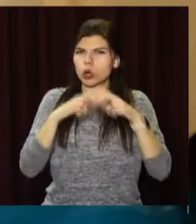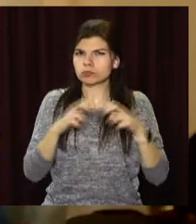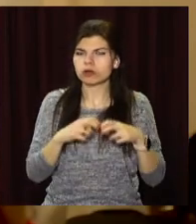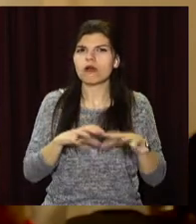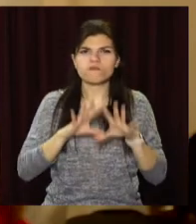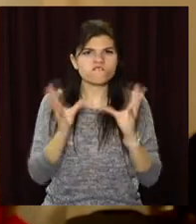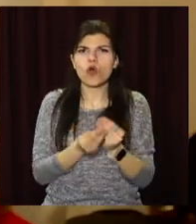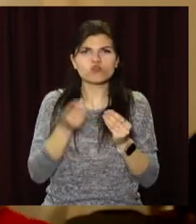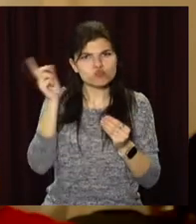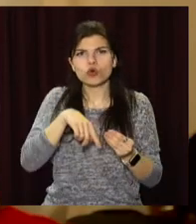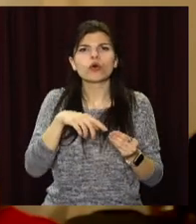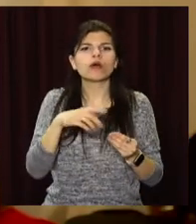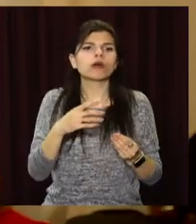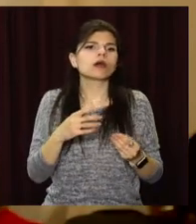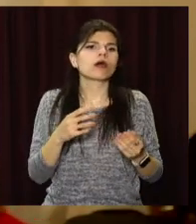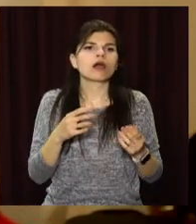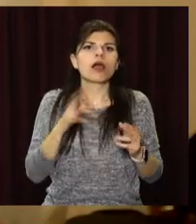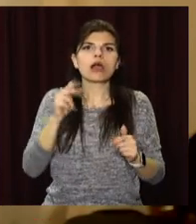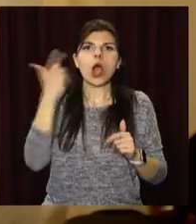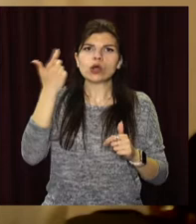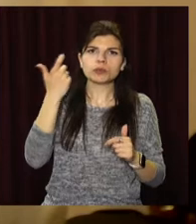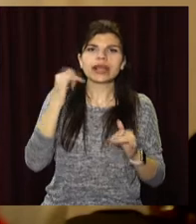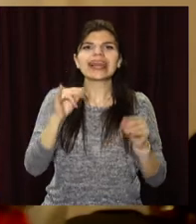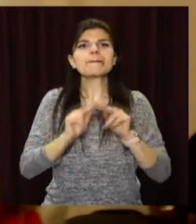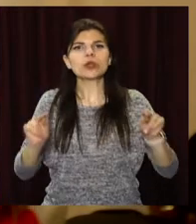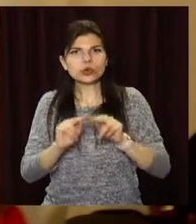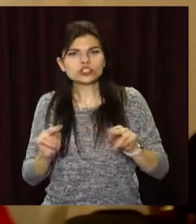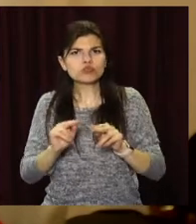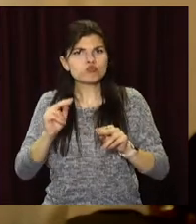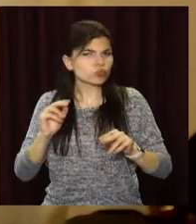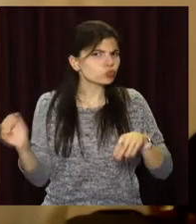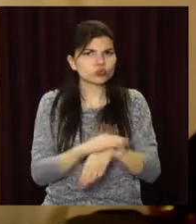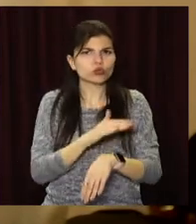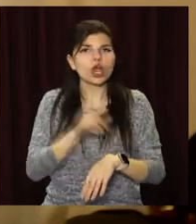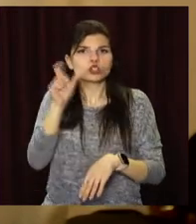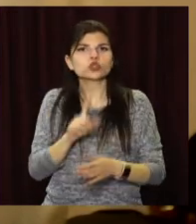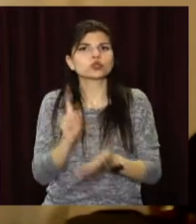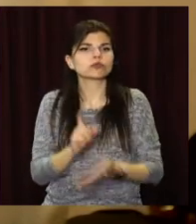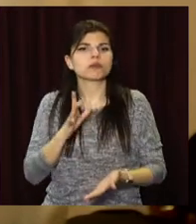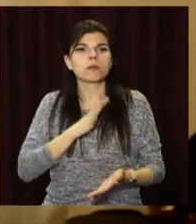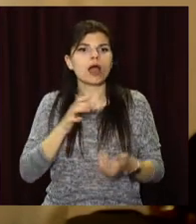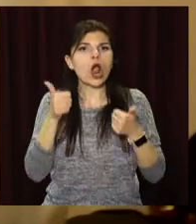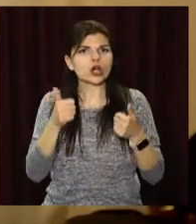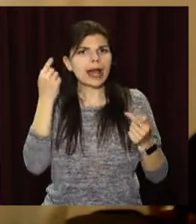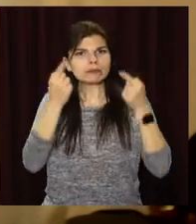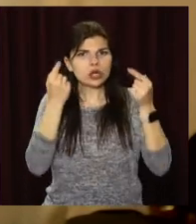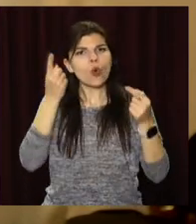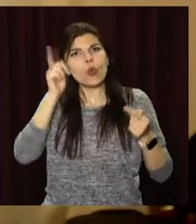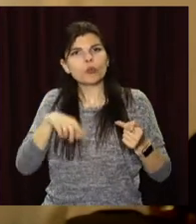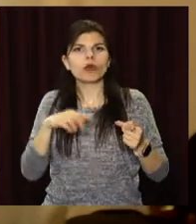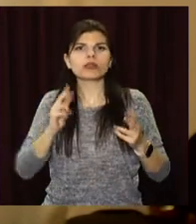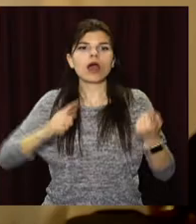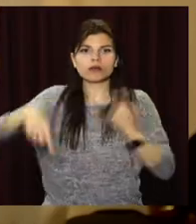розбирається абсолютно у всіх сферах, як господарських, так і педагогічних. Ця людина повинна бути і гарним психологом як